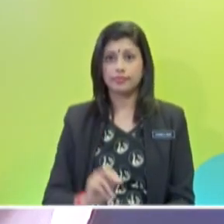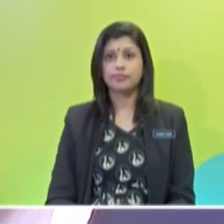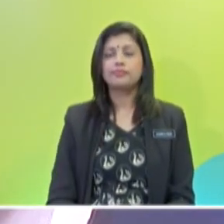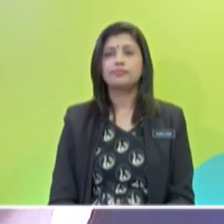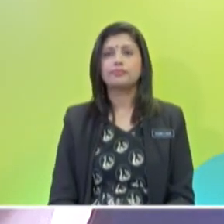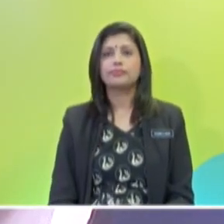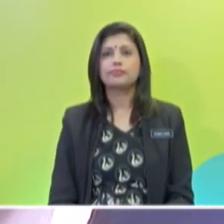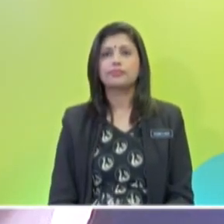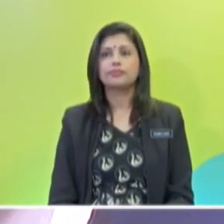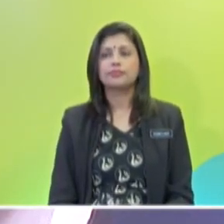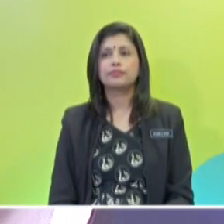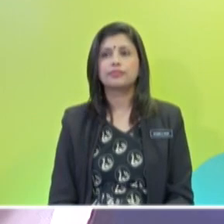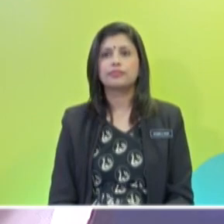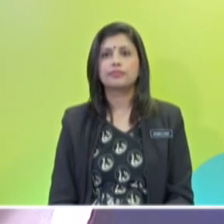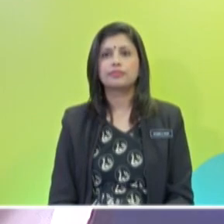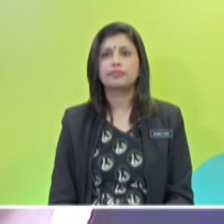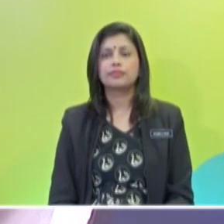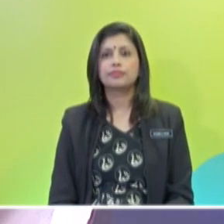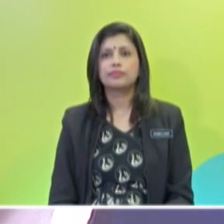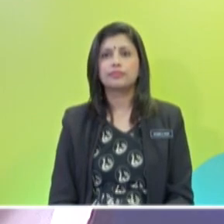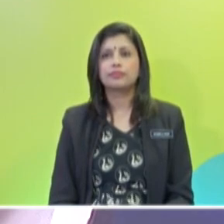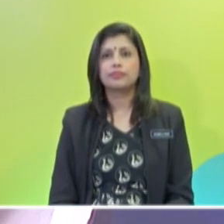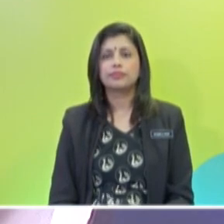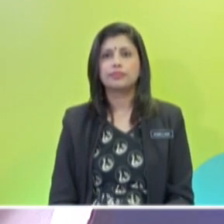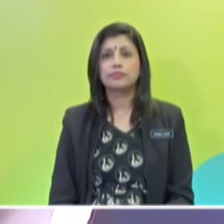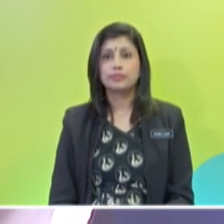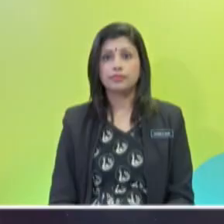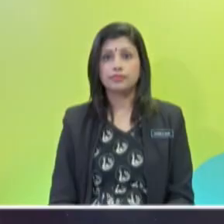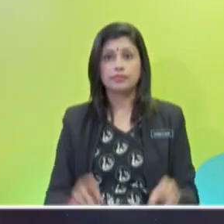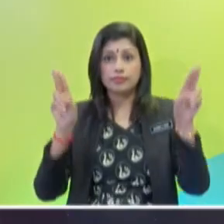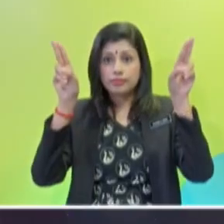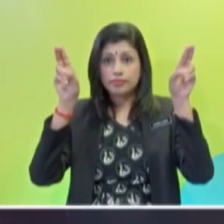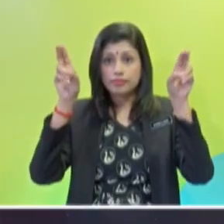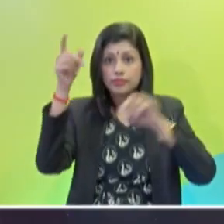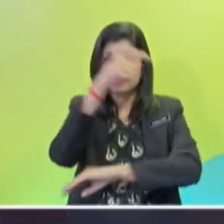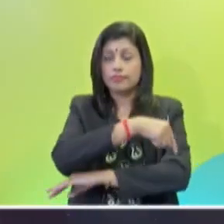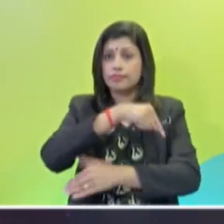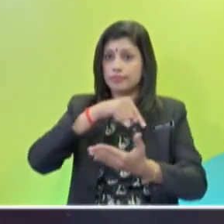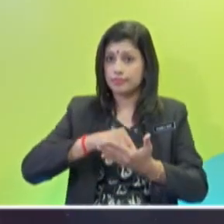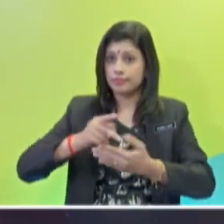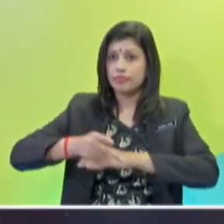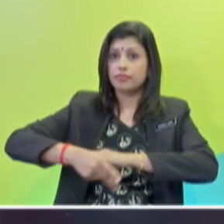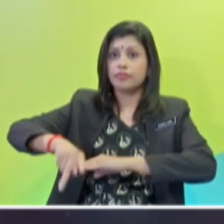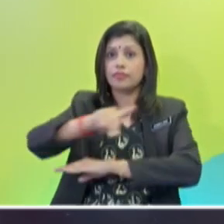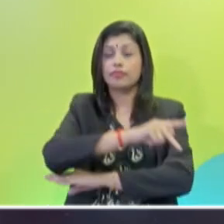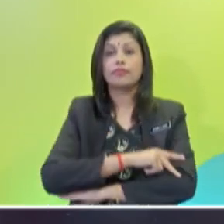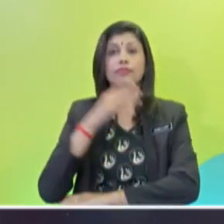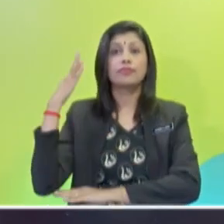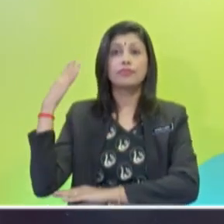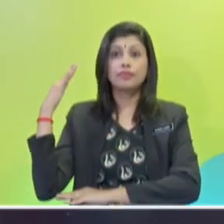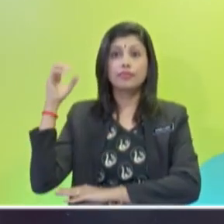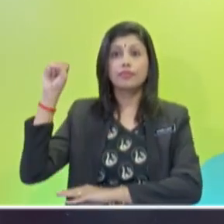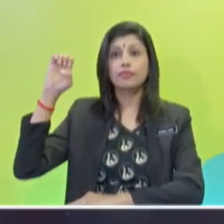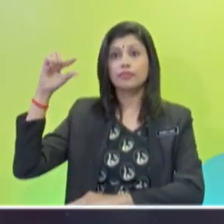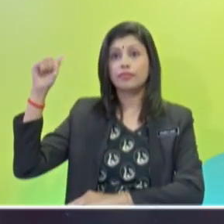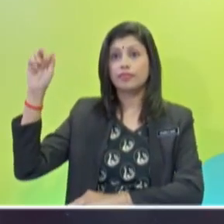buah-buahan. Okey, itulah kaitan dengan gimmick kita, kebun segar saya. Oh, maksud dekat sini cikgu, buah-buahan. Satu,